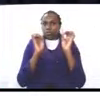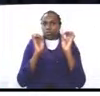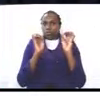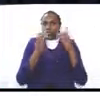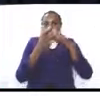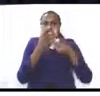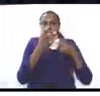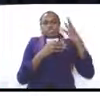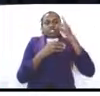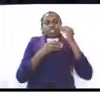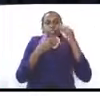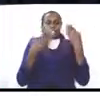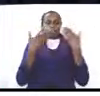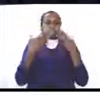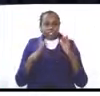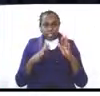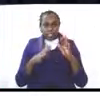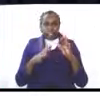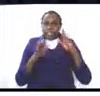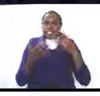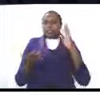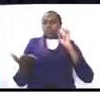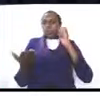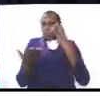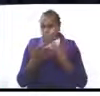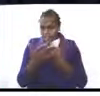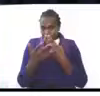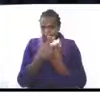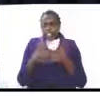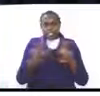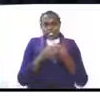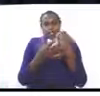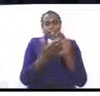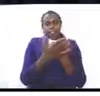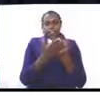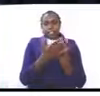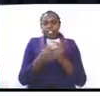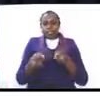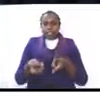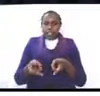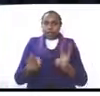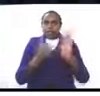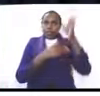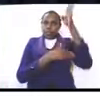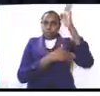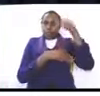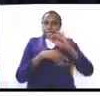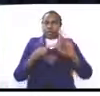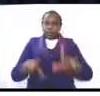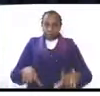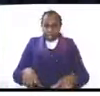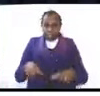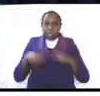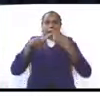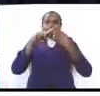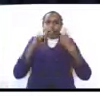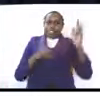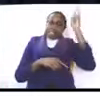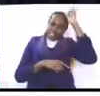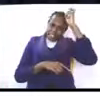umepitia maishani mwako ni ushuhuda wa matendo ya Mungu katika maisha yako. Lakini